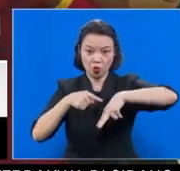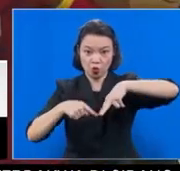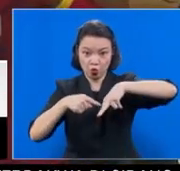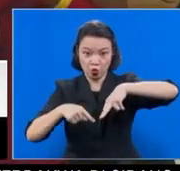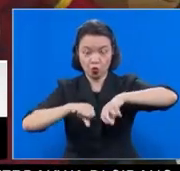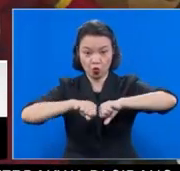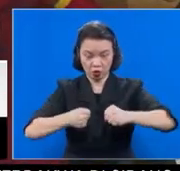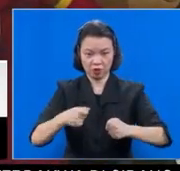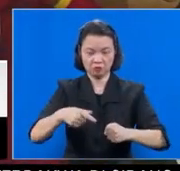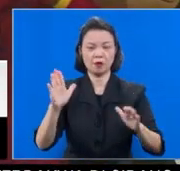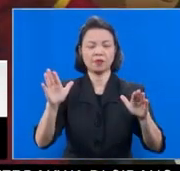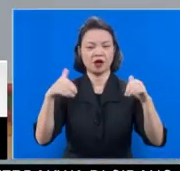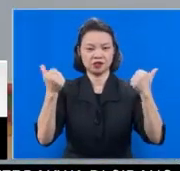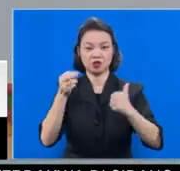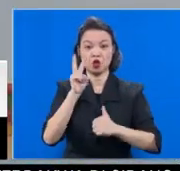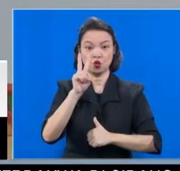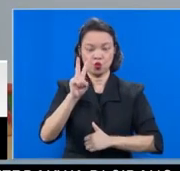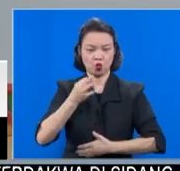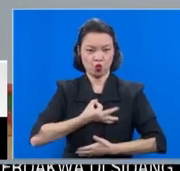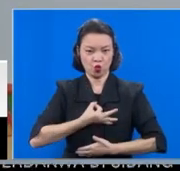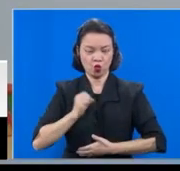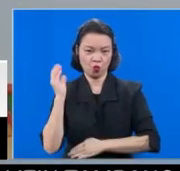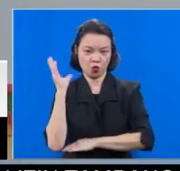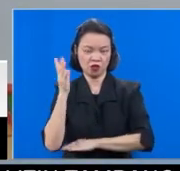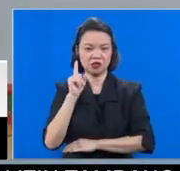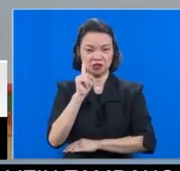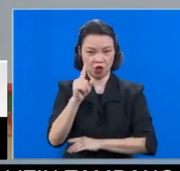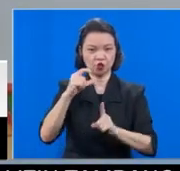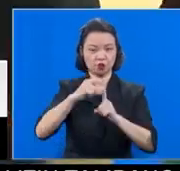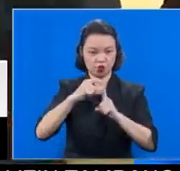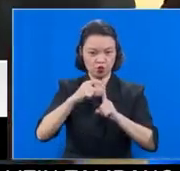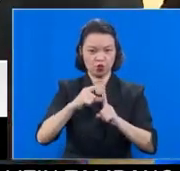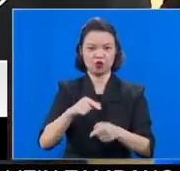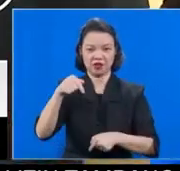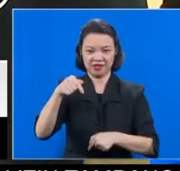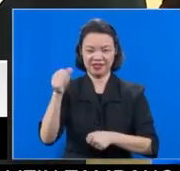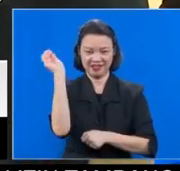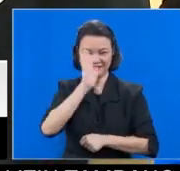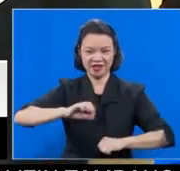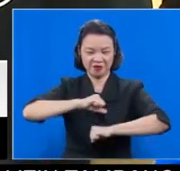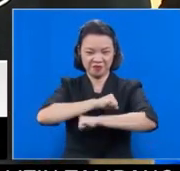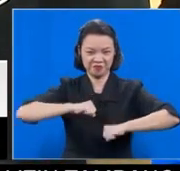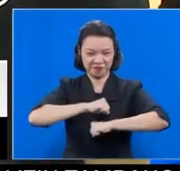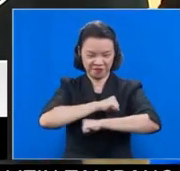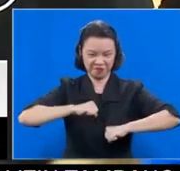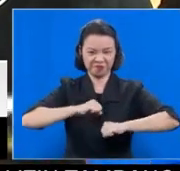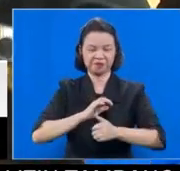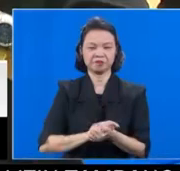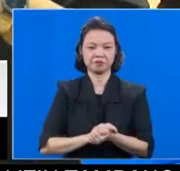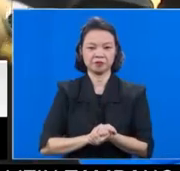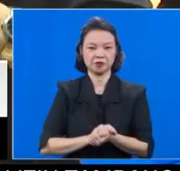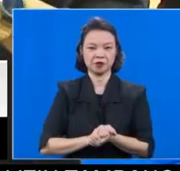senam Indonesia ini berhasil meraih 2 medali emas dan 1 perunggu di SEA Games kali ini. Pelatih tim senam artistik Indonesia, Eva